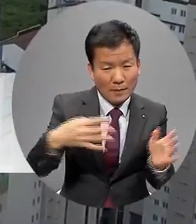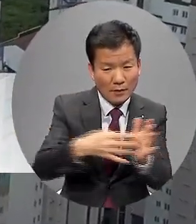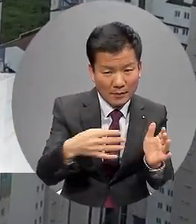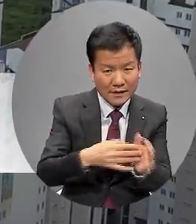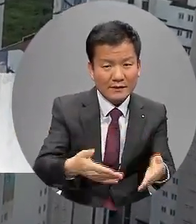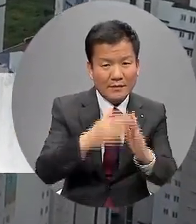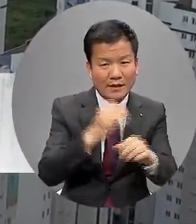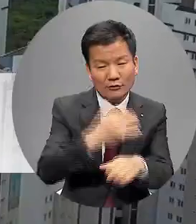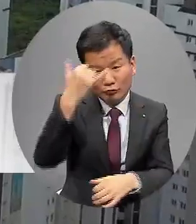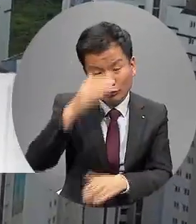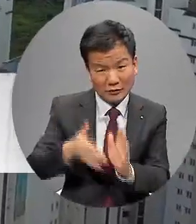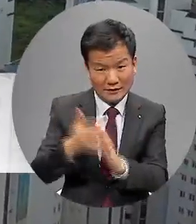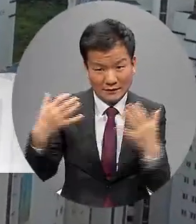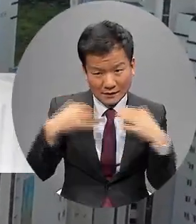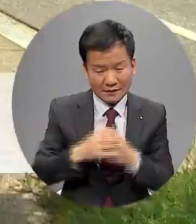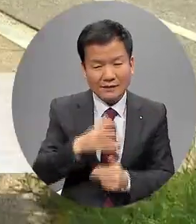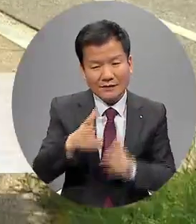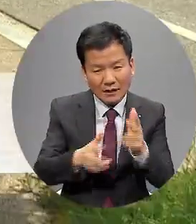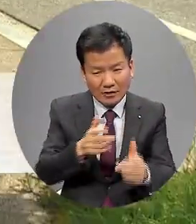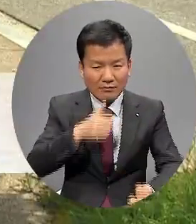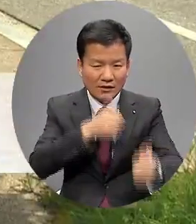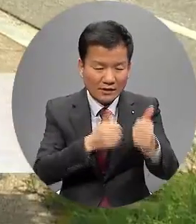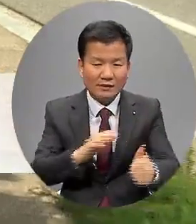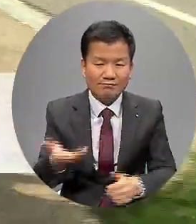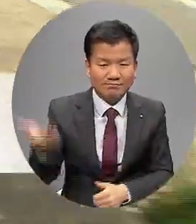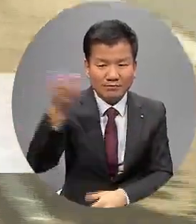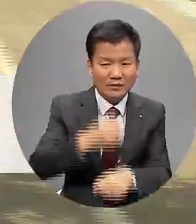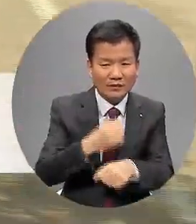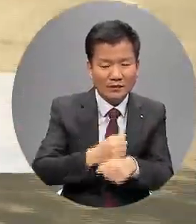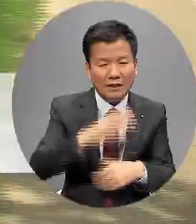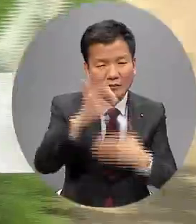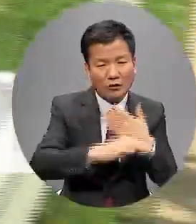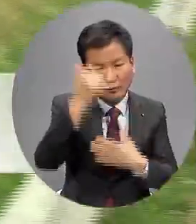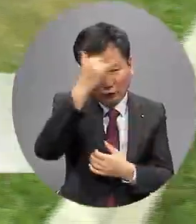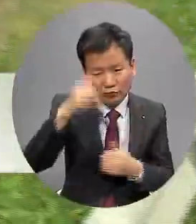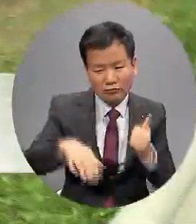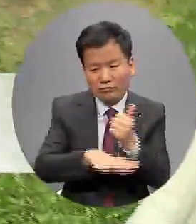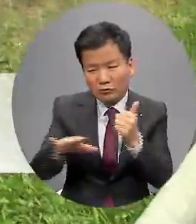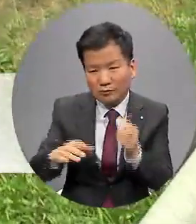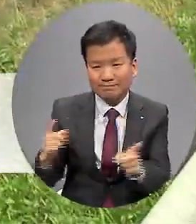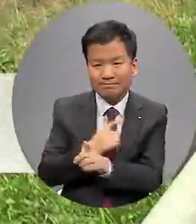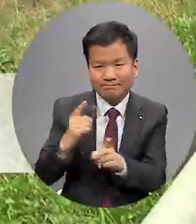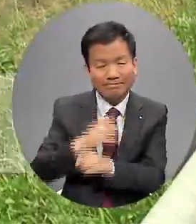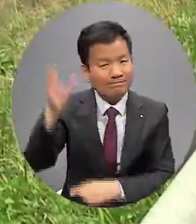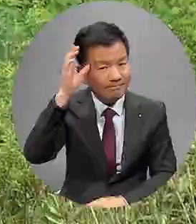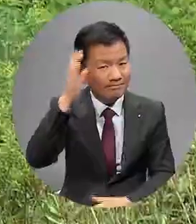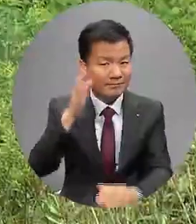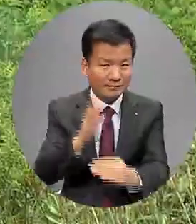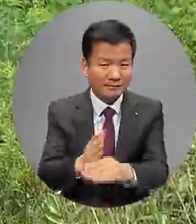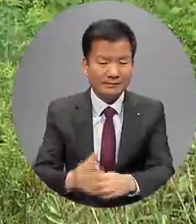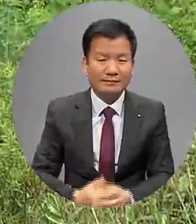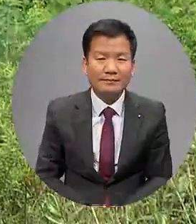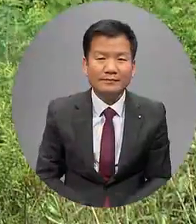참여하는 충주시는 산업 경쟁력 강화와 서충주 정주 여건 개선을 기대하고